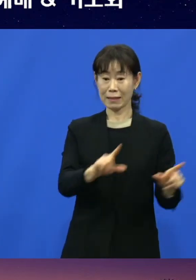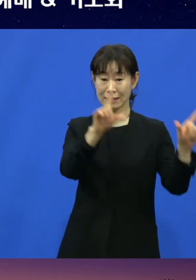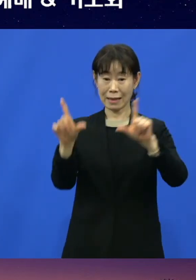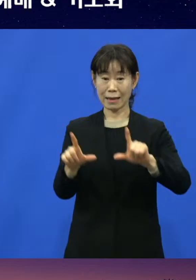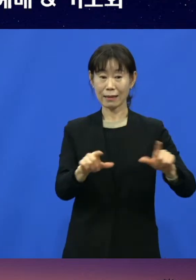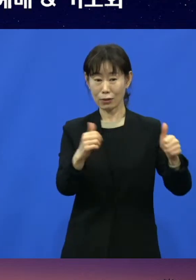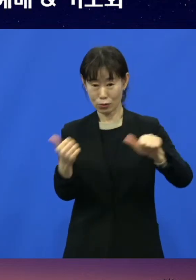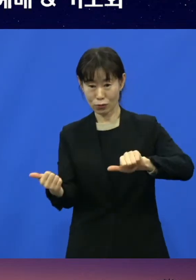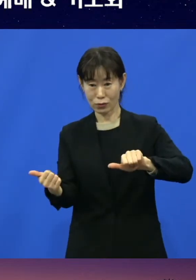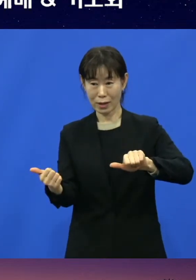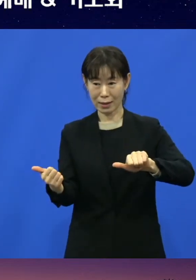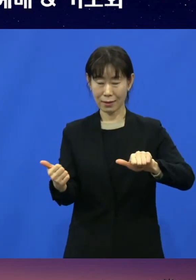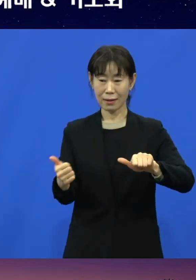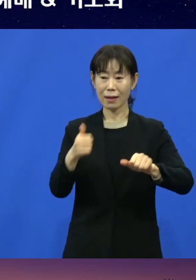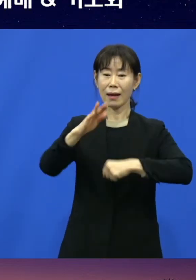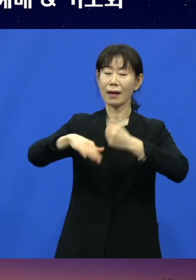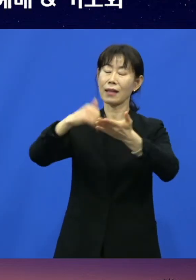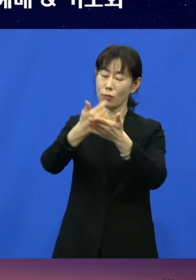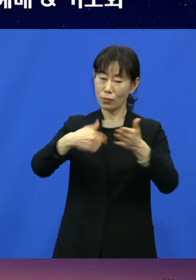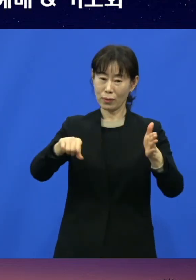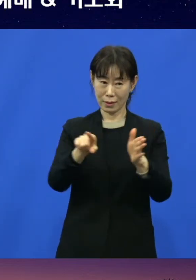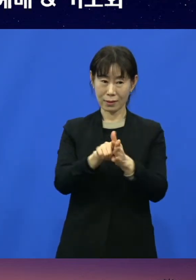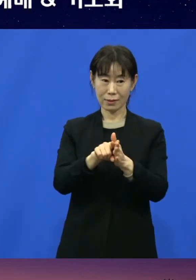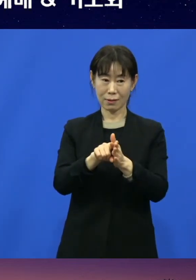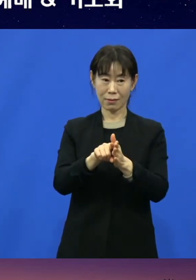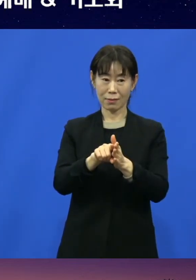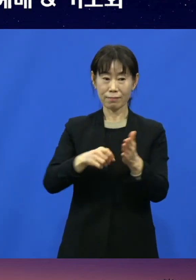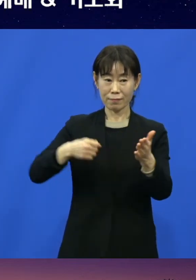생사관이 분명하게 잡히는 거.